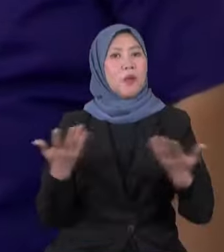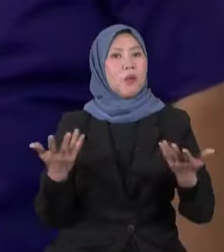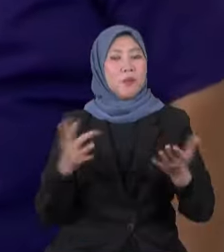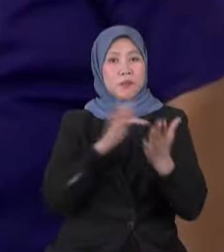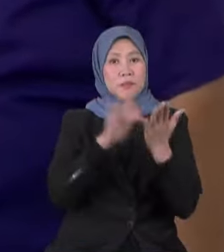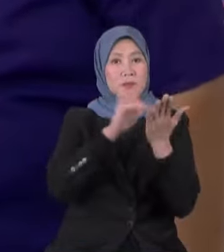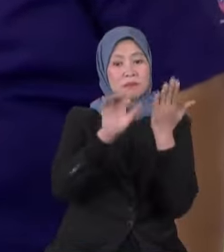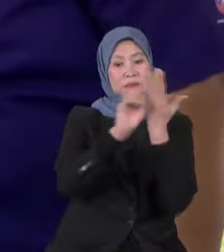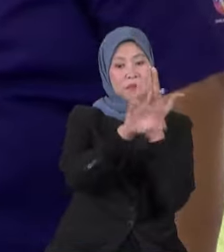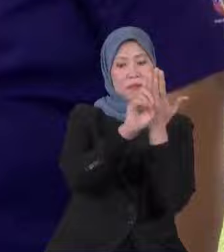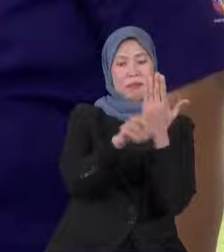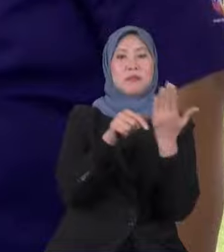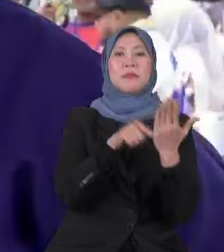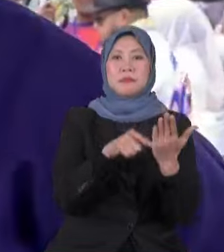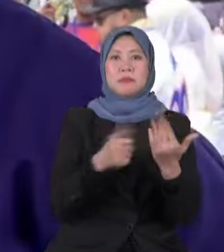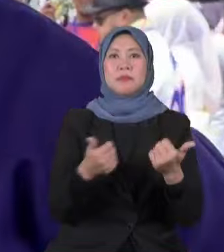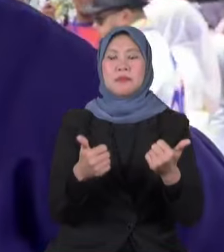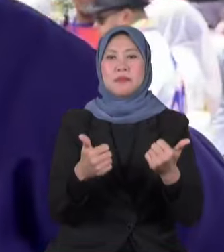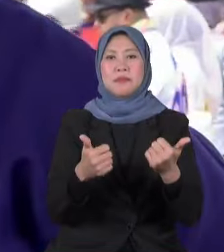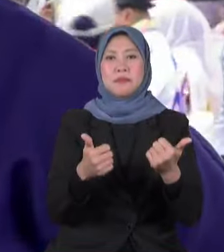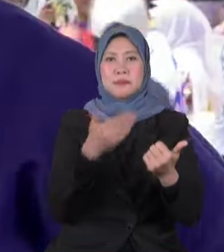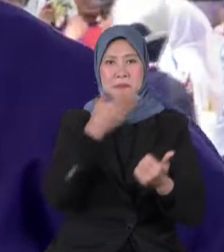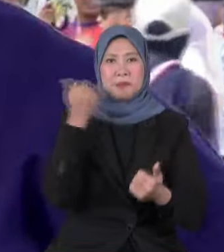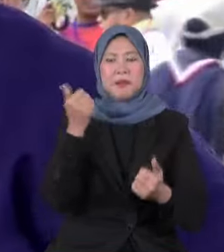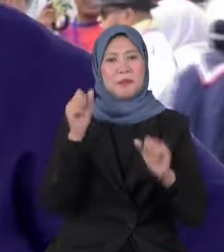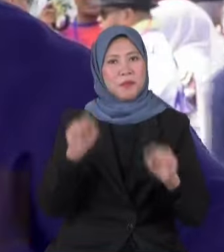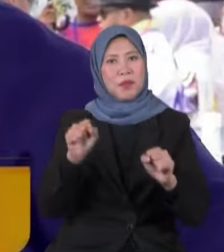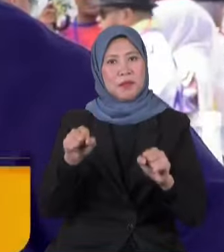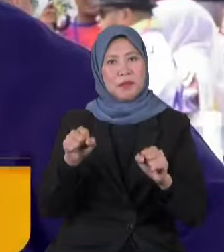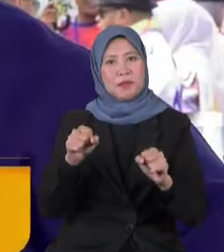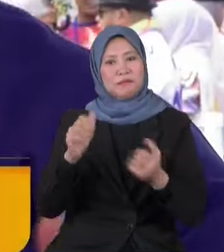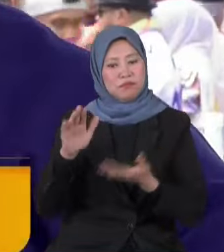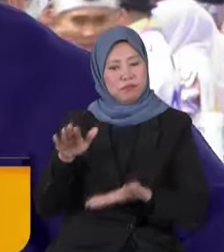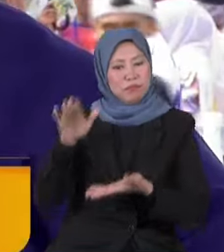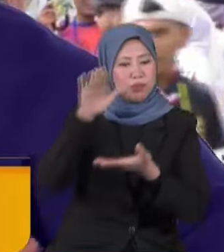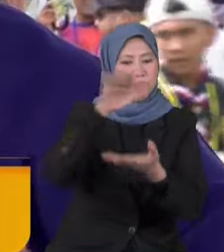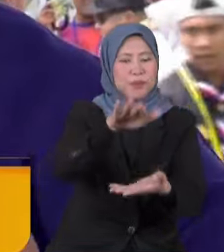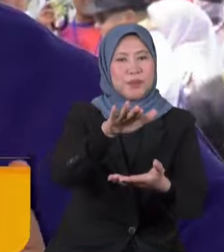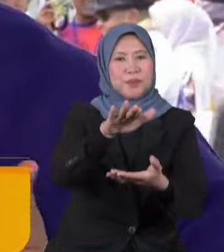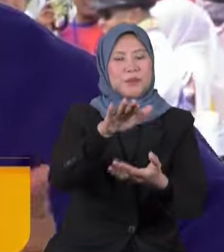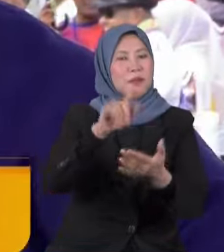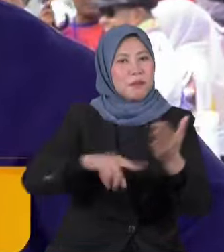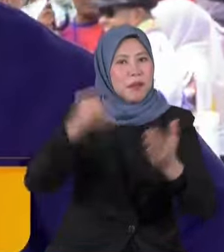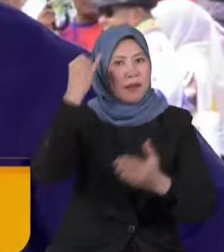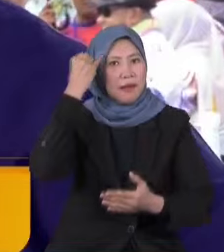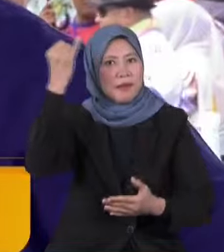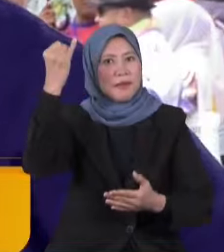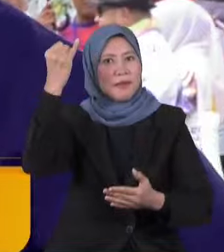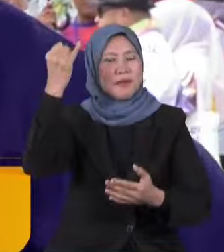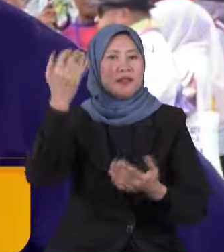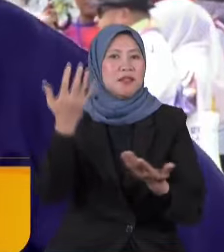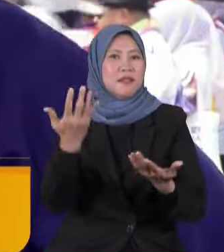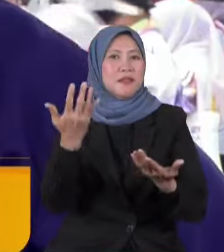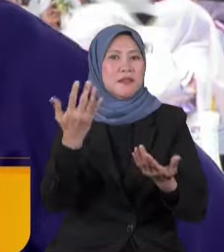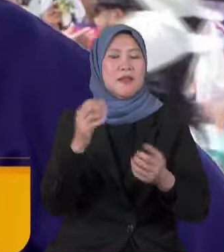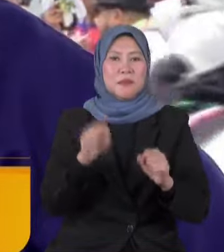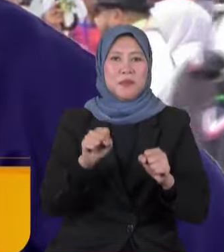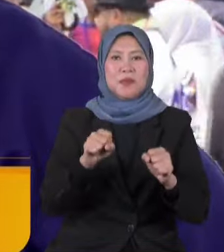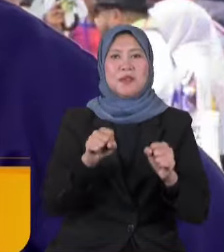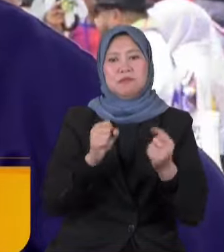sosial juga merupakan salah satu medium untuk anda menyampaikan apa hasrat ataupun aspirasi yang kita akan